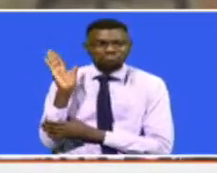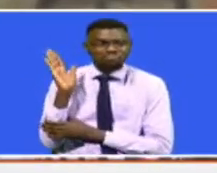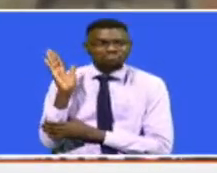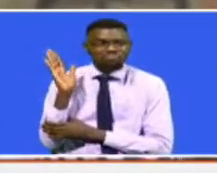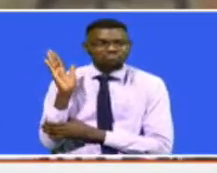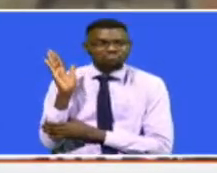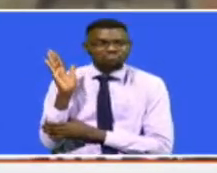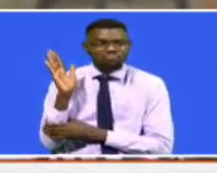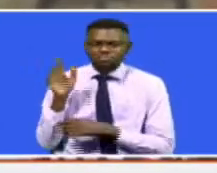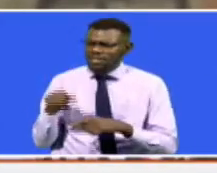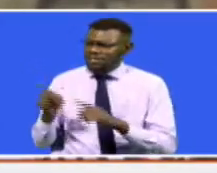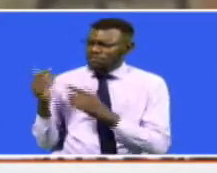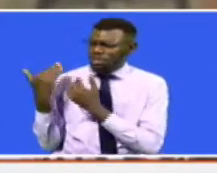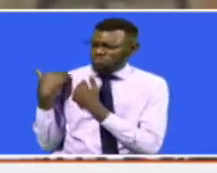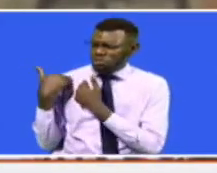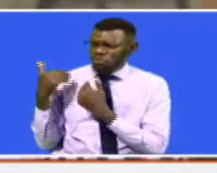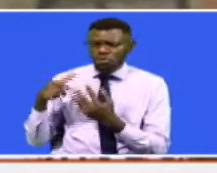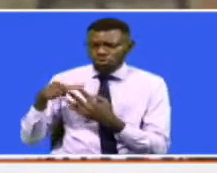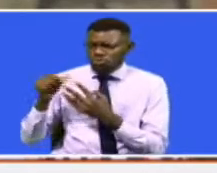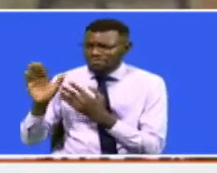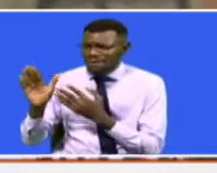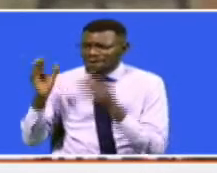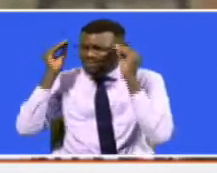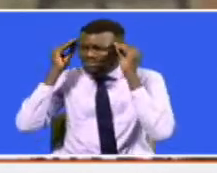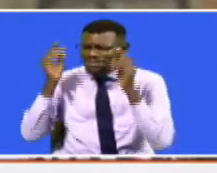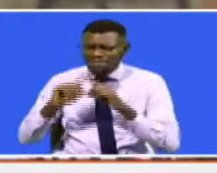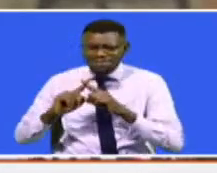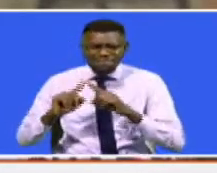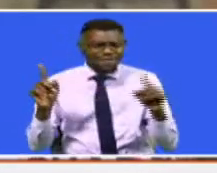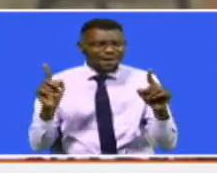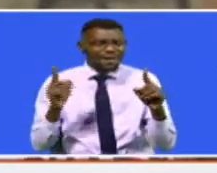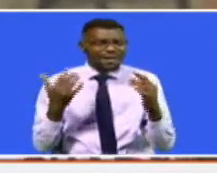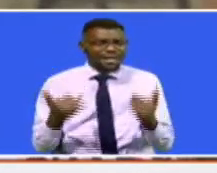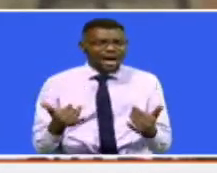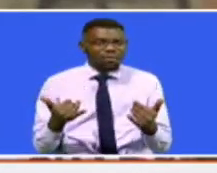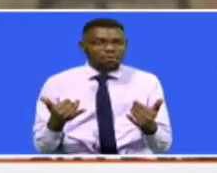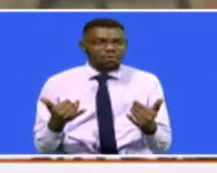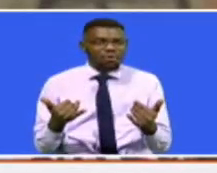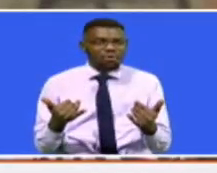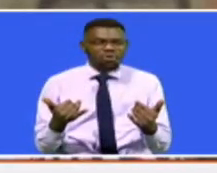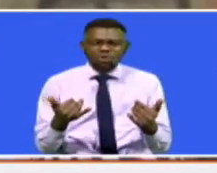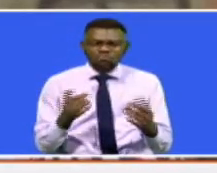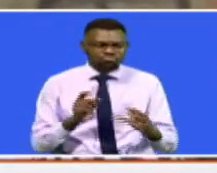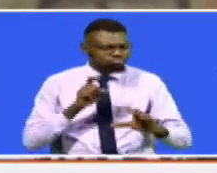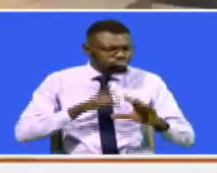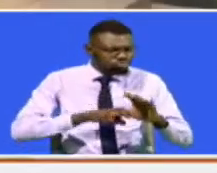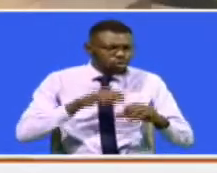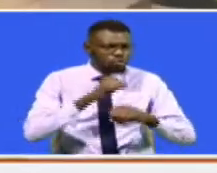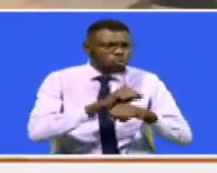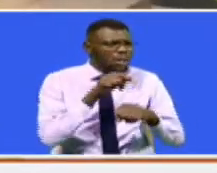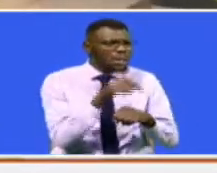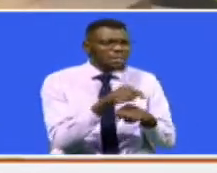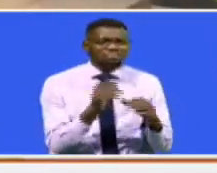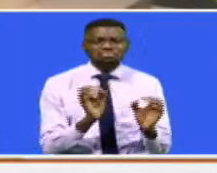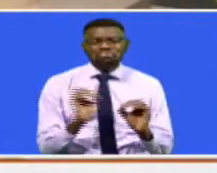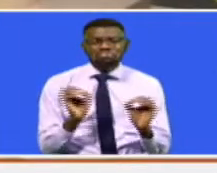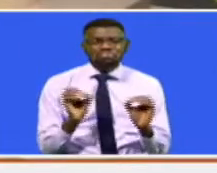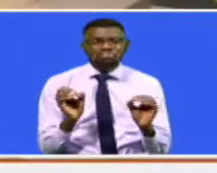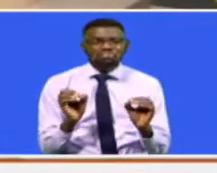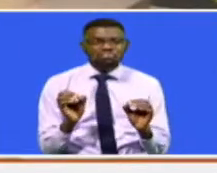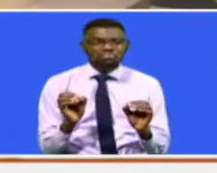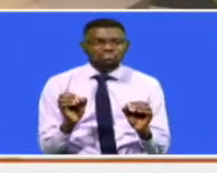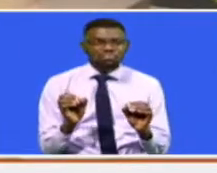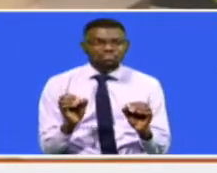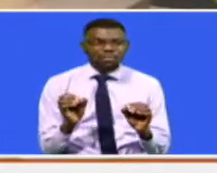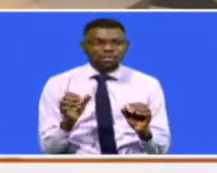select the schools. But once you select the schools, the learners end up not joining the schools that they have selected. Mmoja watahiniwa